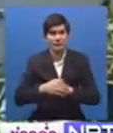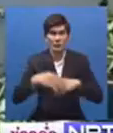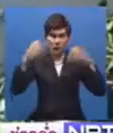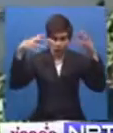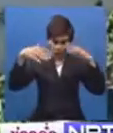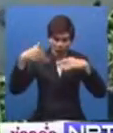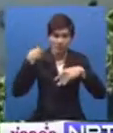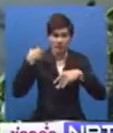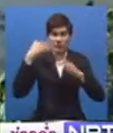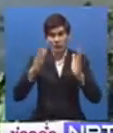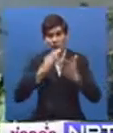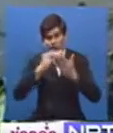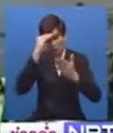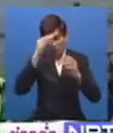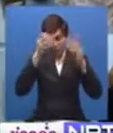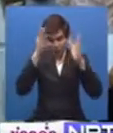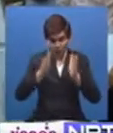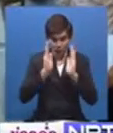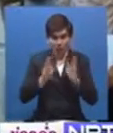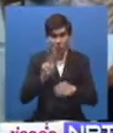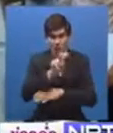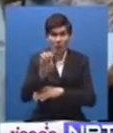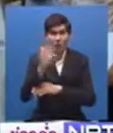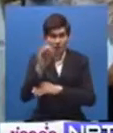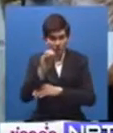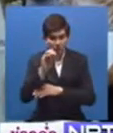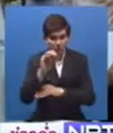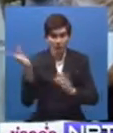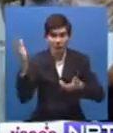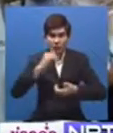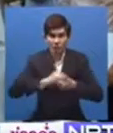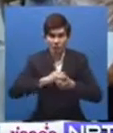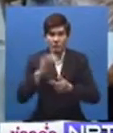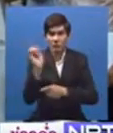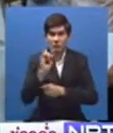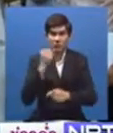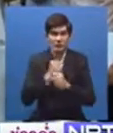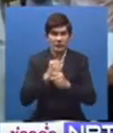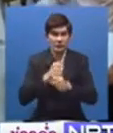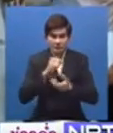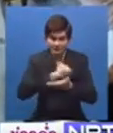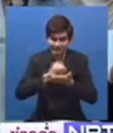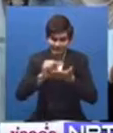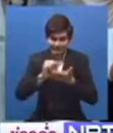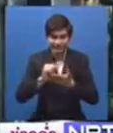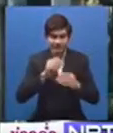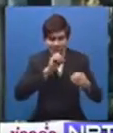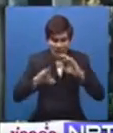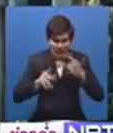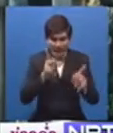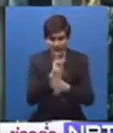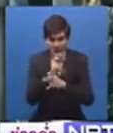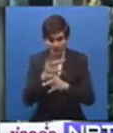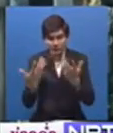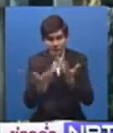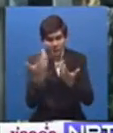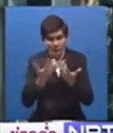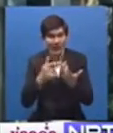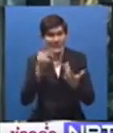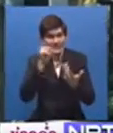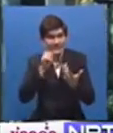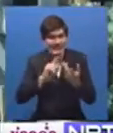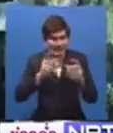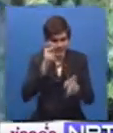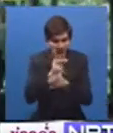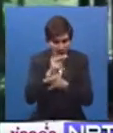ผลิตนักเรียนและครูกว่า 250คนร่วมรงคกิจกรรมทำความสะอาดเก็บขยะกำจัดผักตบชวาและวัชพืช